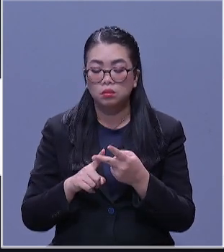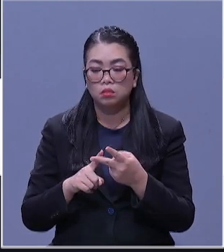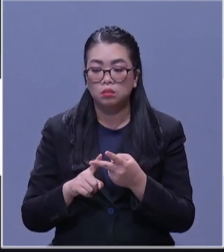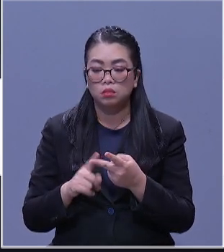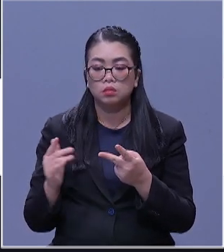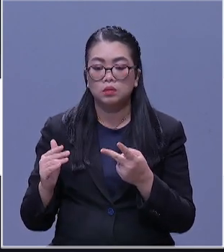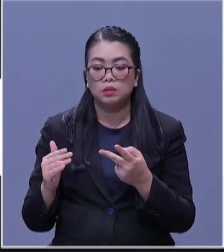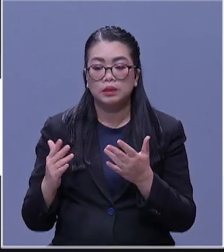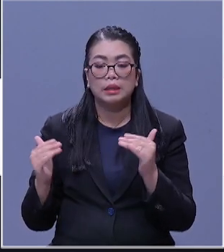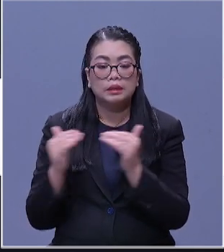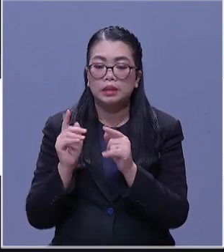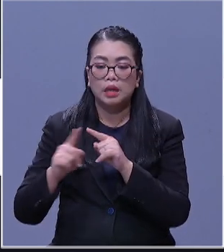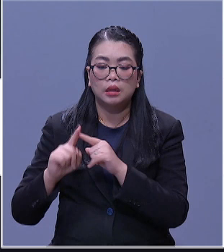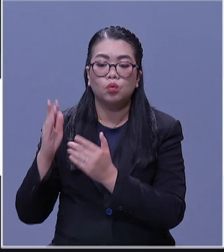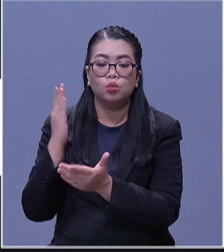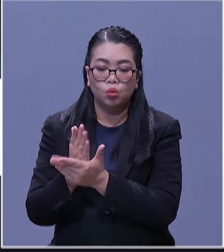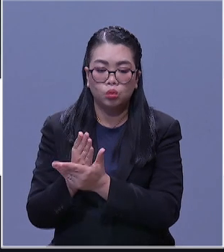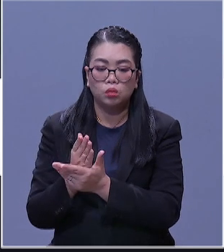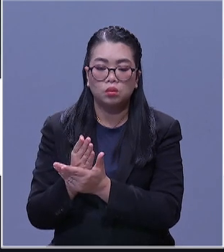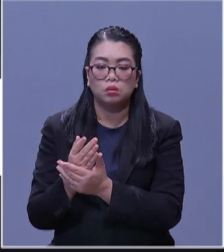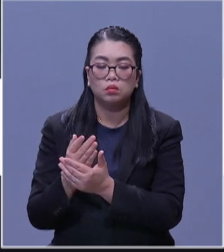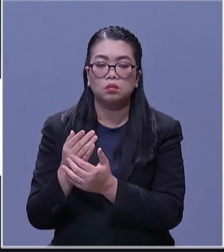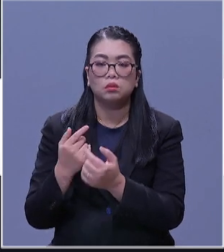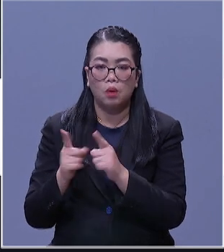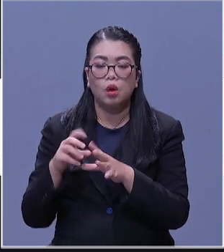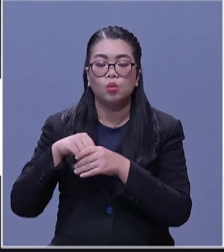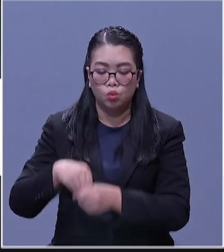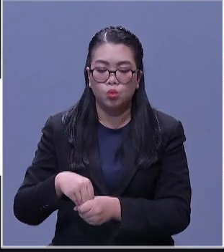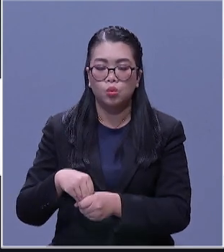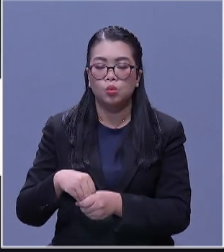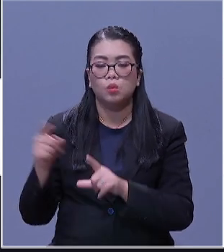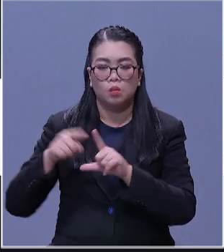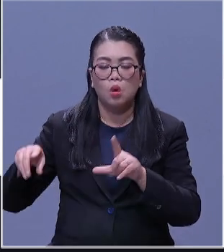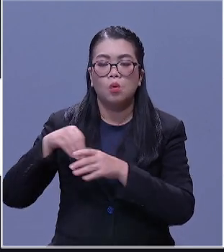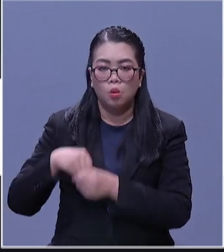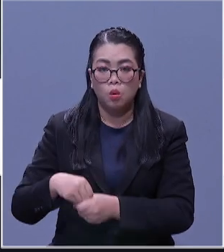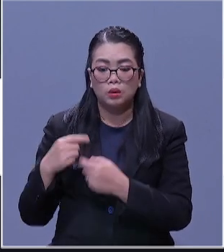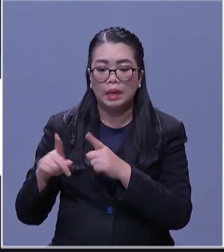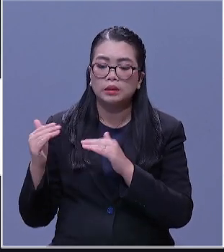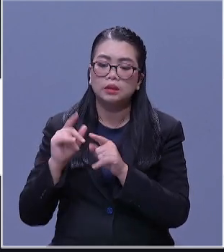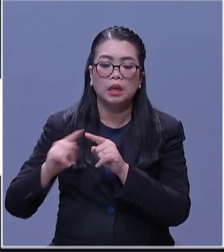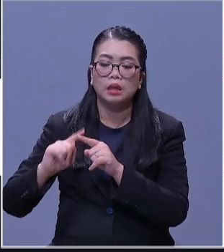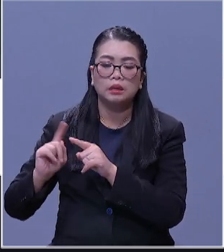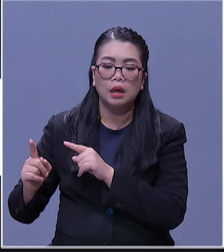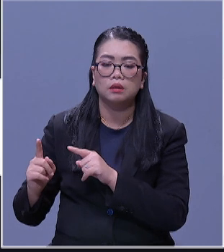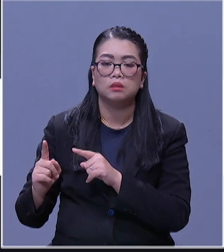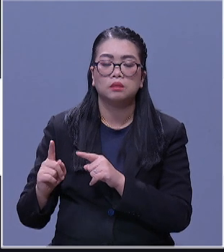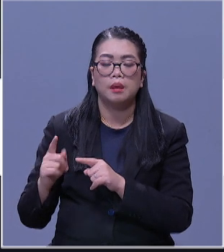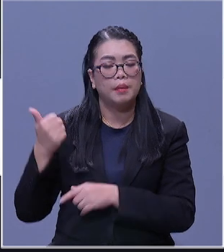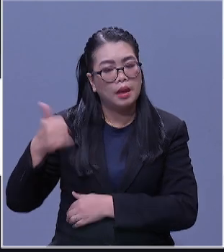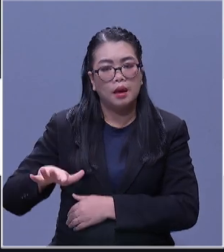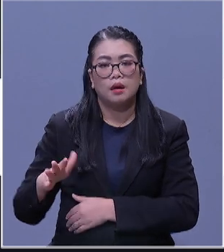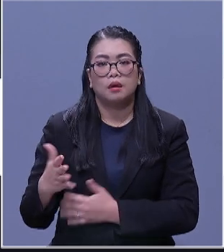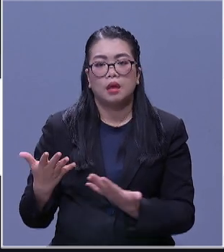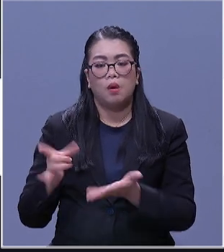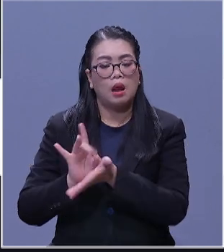หรือว่าเออหรือว่าจะตัดสิทธิ์อย่างอื่นเยอะแยะแล้วก็อะไรอย่างเงี้ยคือคือเค้าก็ไม่ได้บอกว่าเพื่อนเค้าไม่ผิดครับนะฮะ